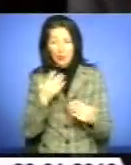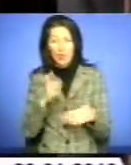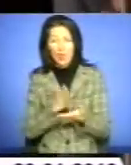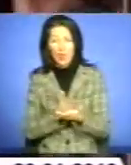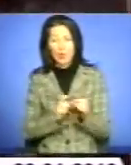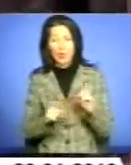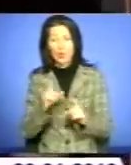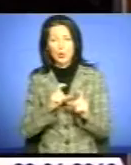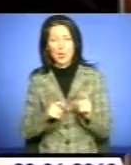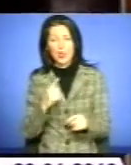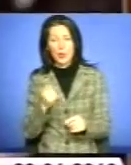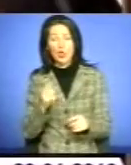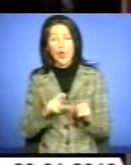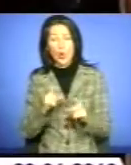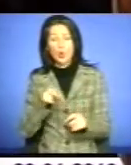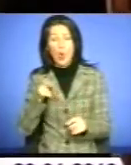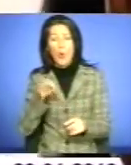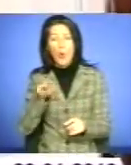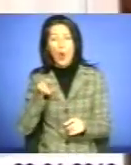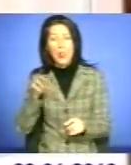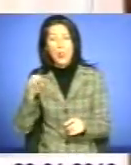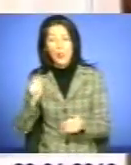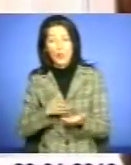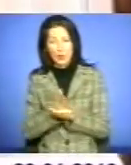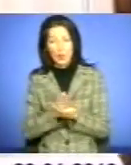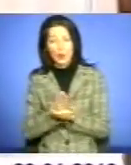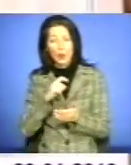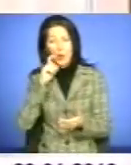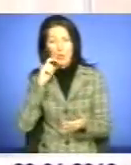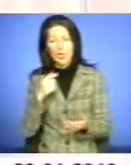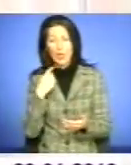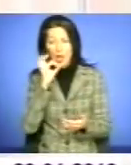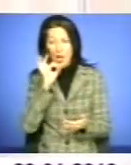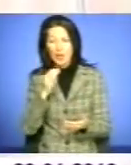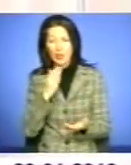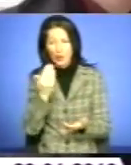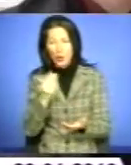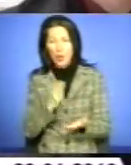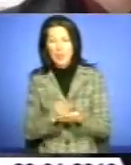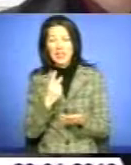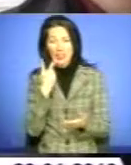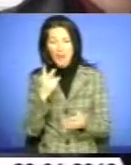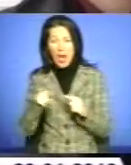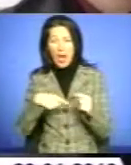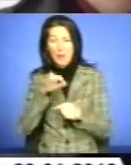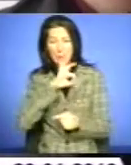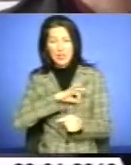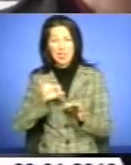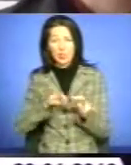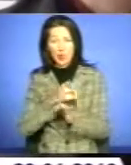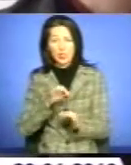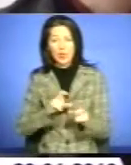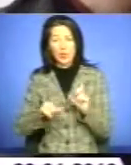університету податкової служби України Юрій Кім каже, що особисто в нього є 2 бізнес-проекти. Студенти дуже